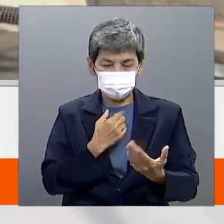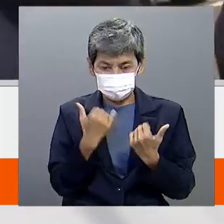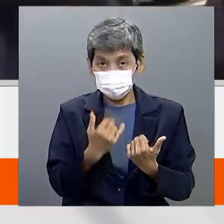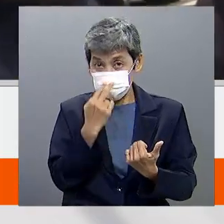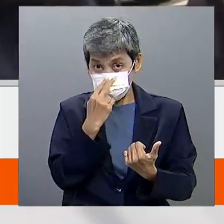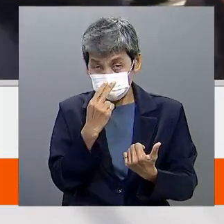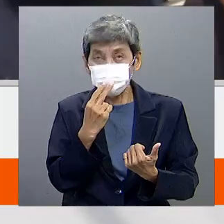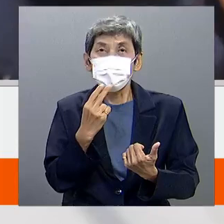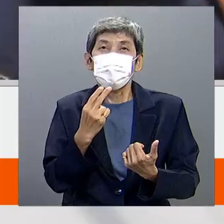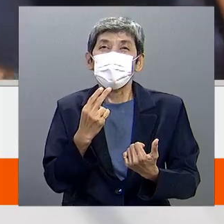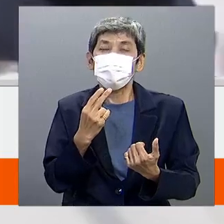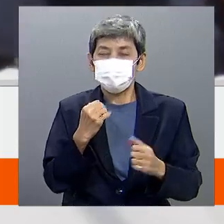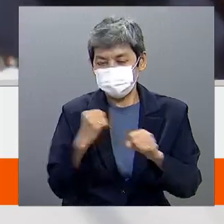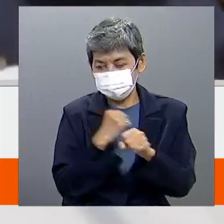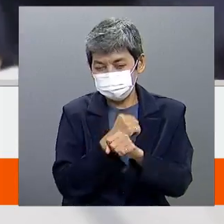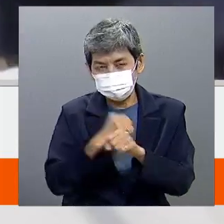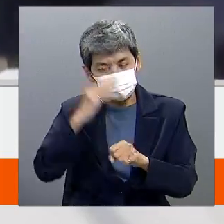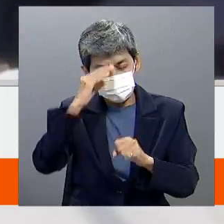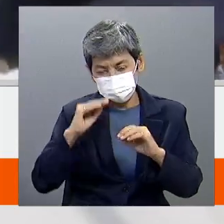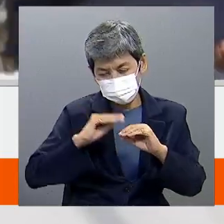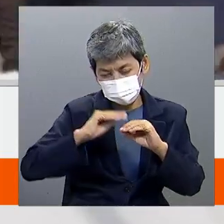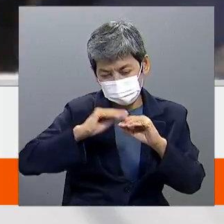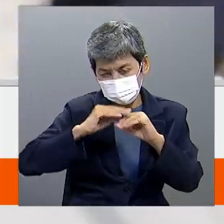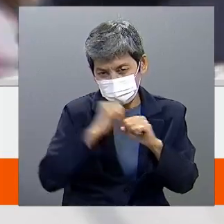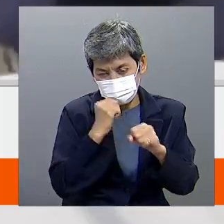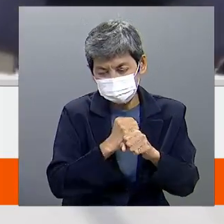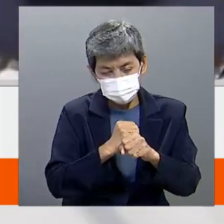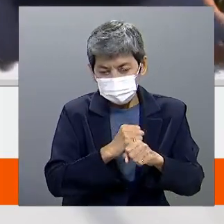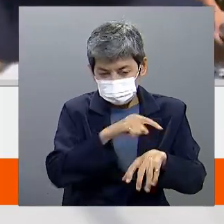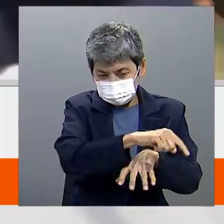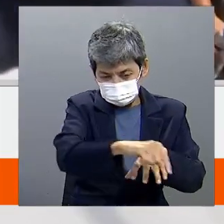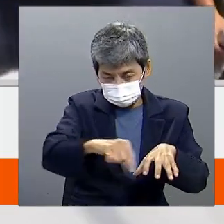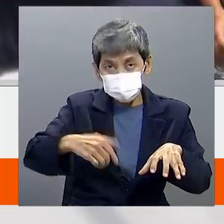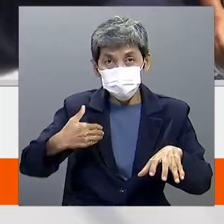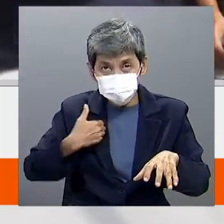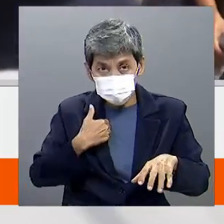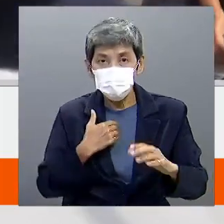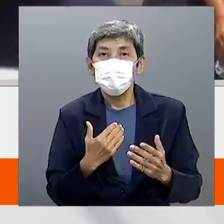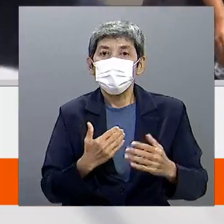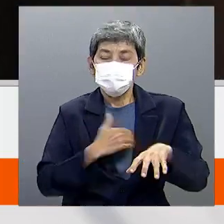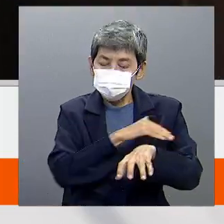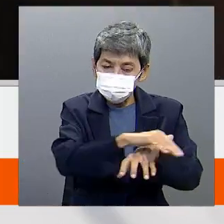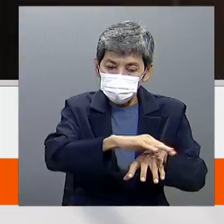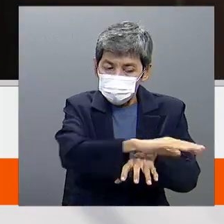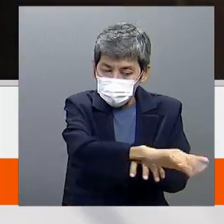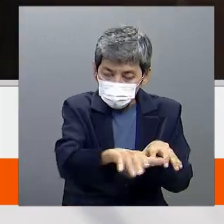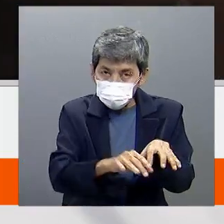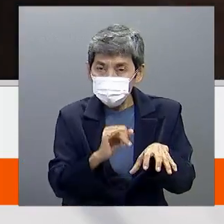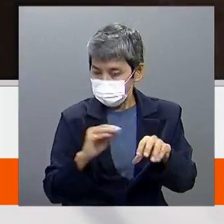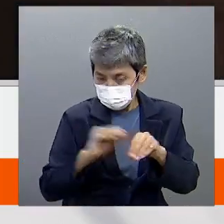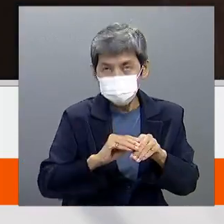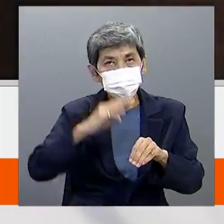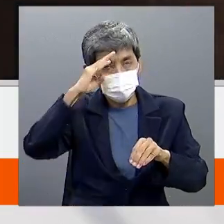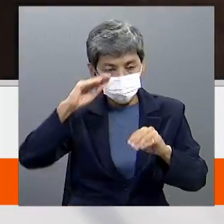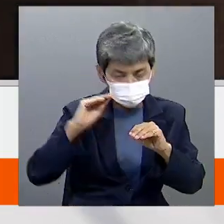การซ้อมรบเพิ่มขึ้นอีกขยายพื้นที่เพิ่มขึ้นอีกตอนนี้มีทางตอนเหนือของเกาะไหหลานเพิ่มขึ้นอีกนะครับ